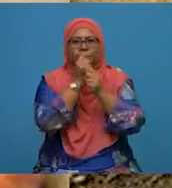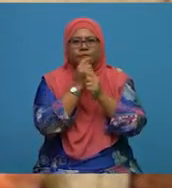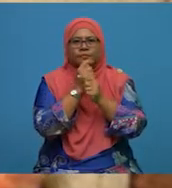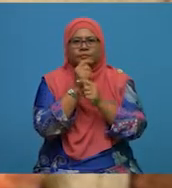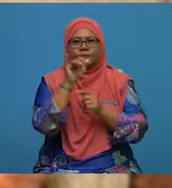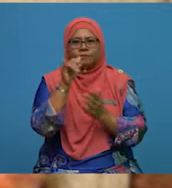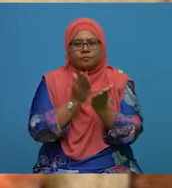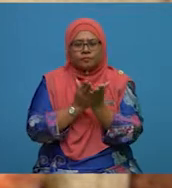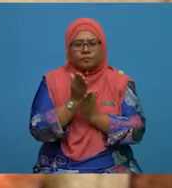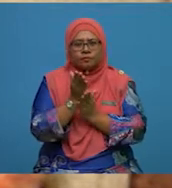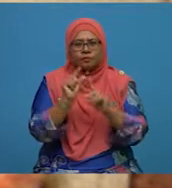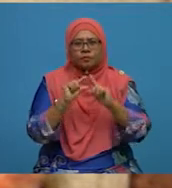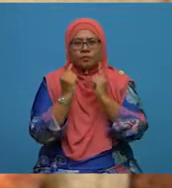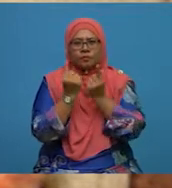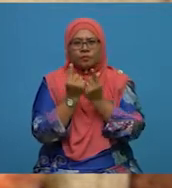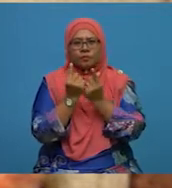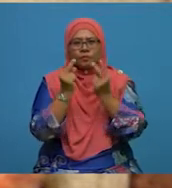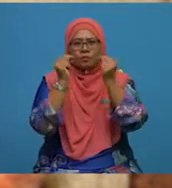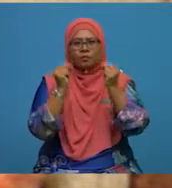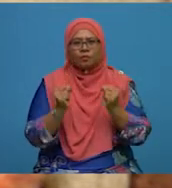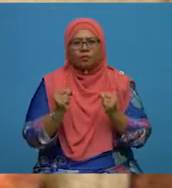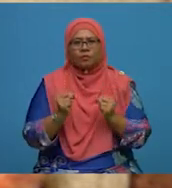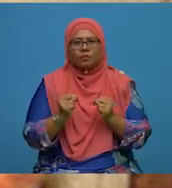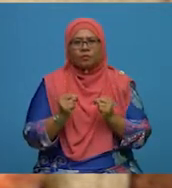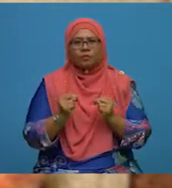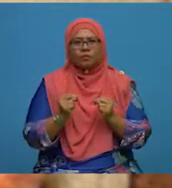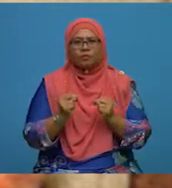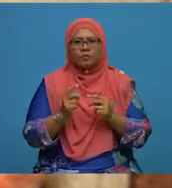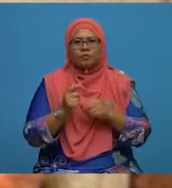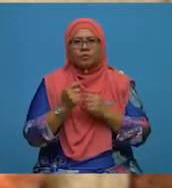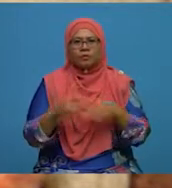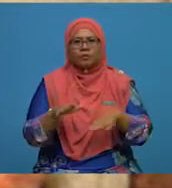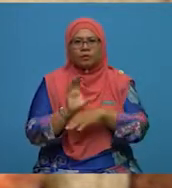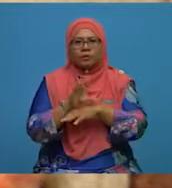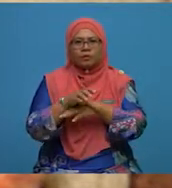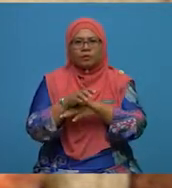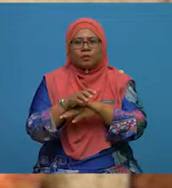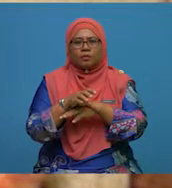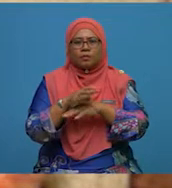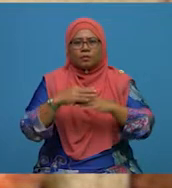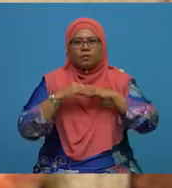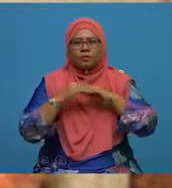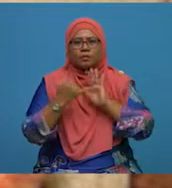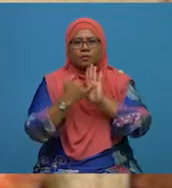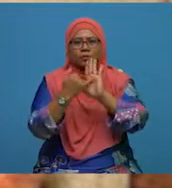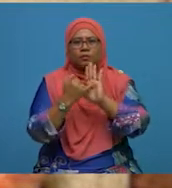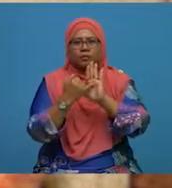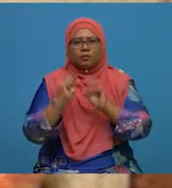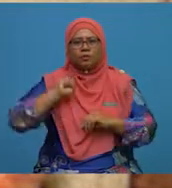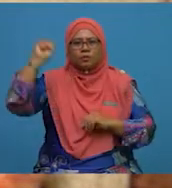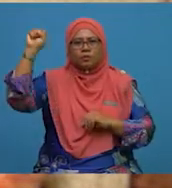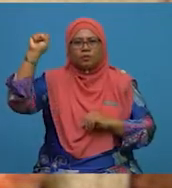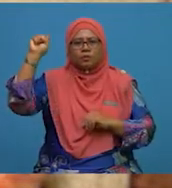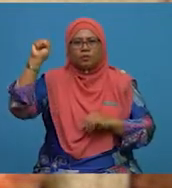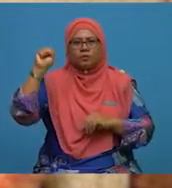Penentangan yang berterusan oleh golongan nasionalis Mesir telah memaksa British mengisytiharkan